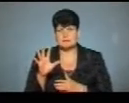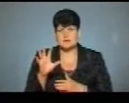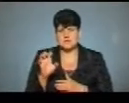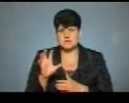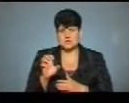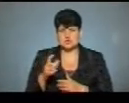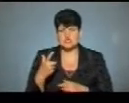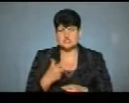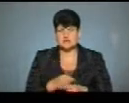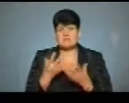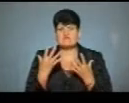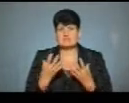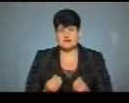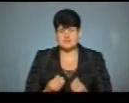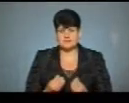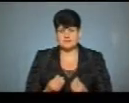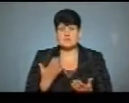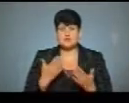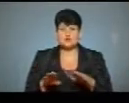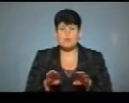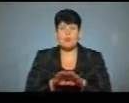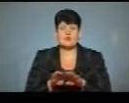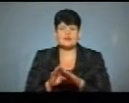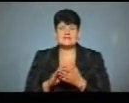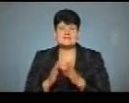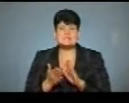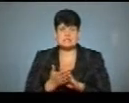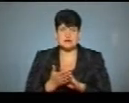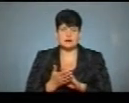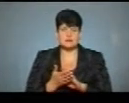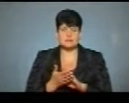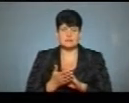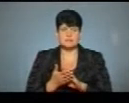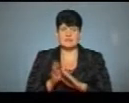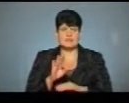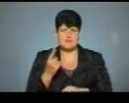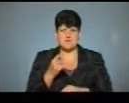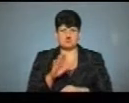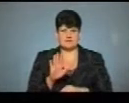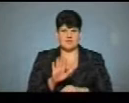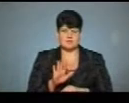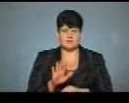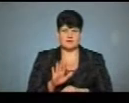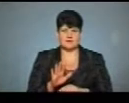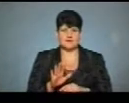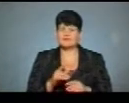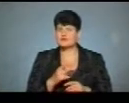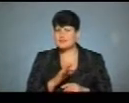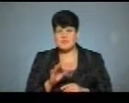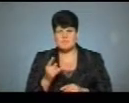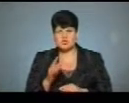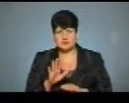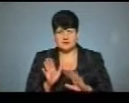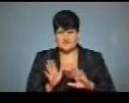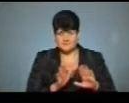500 щеплень в день. Якщо порівняти скажімо, не перед 1 вересня. Якщо порівняти не перед 1 вересня,